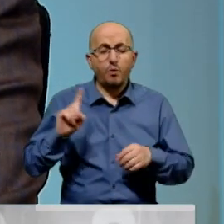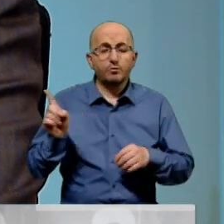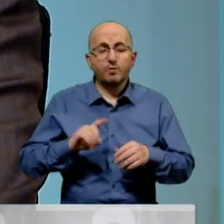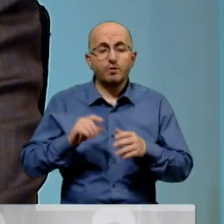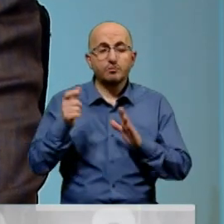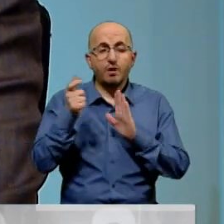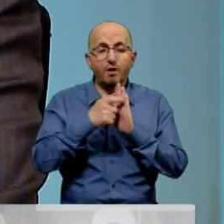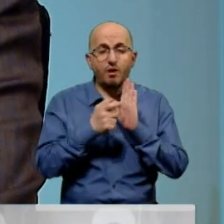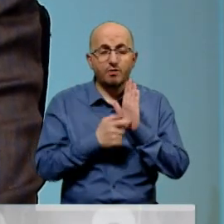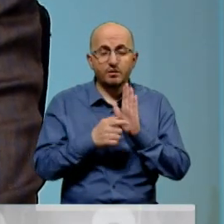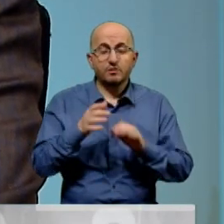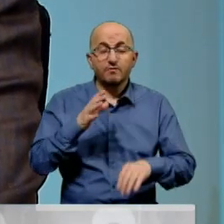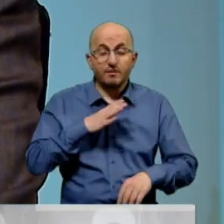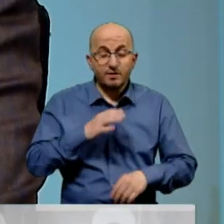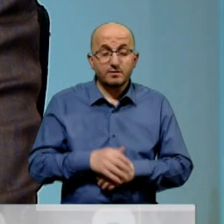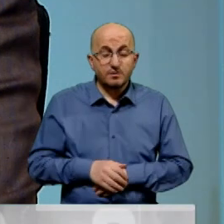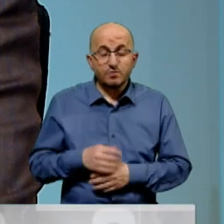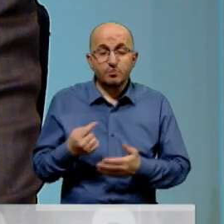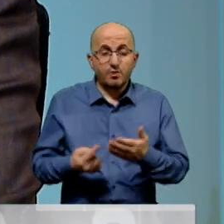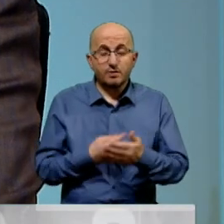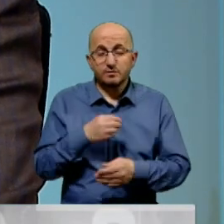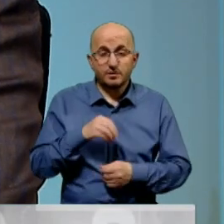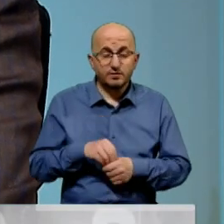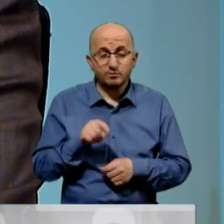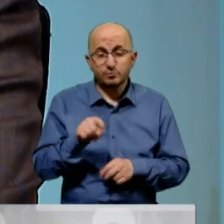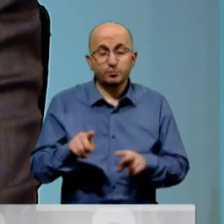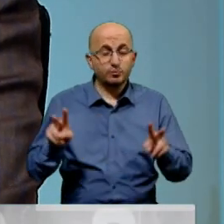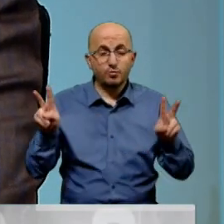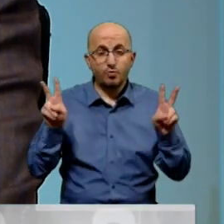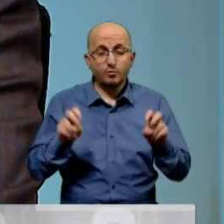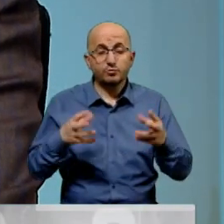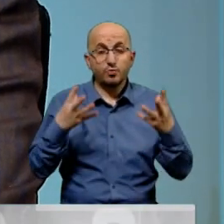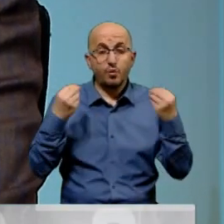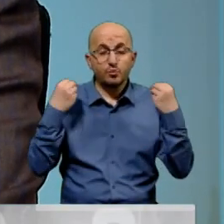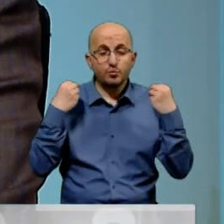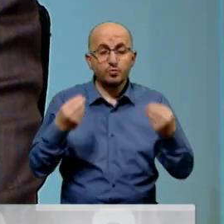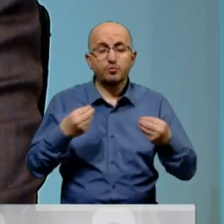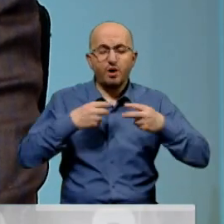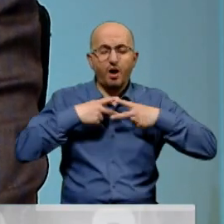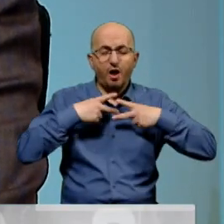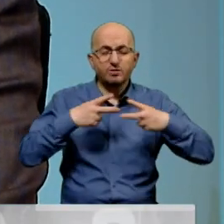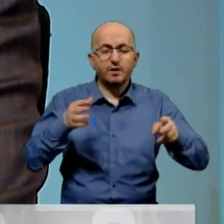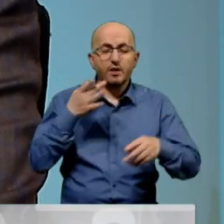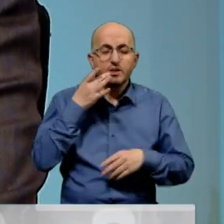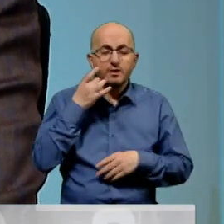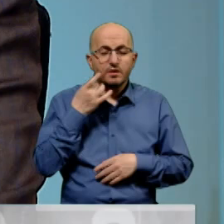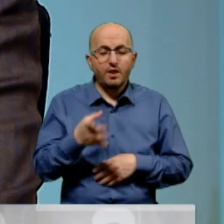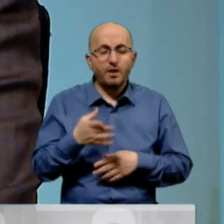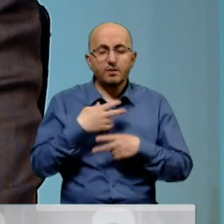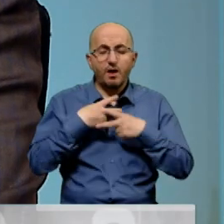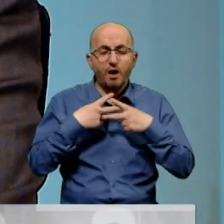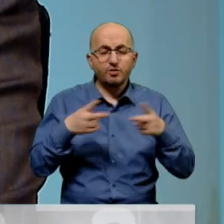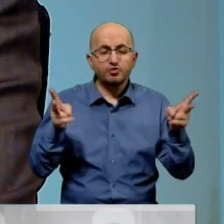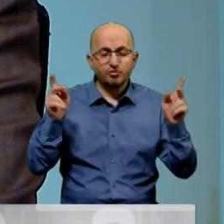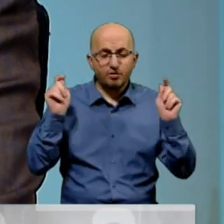vardır ve kur'an-ı Kerim bu konuyu çok güzel açık ve net bir şekilde açıklamış